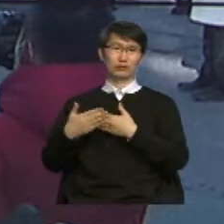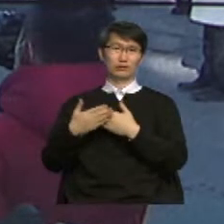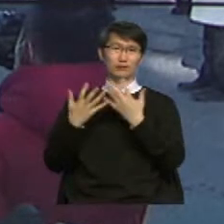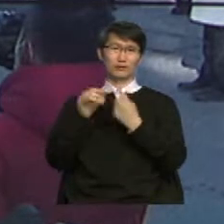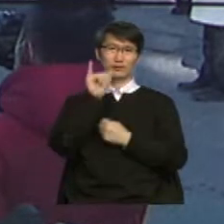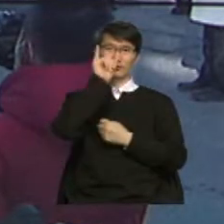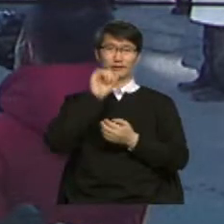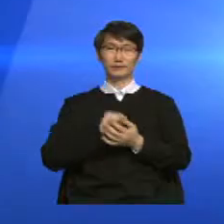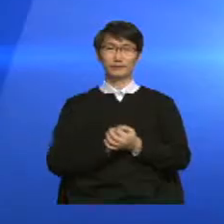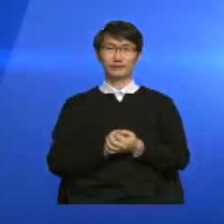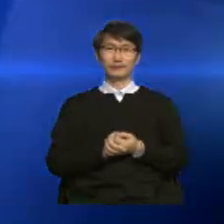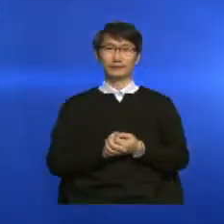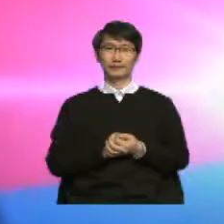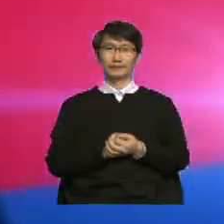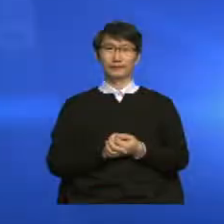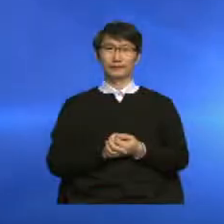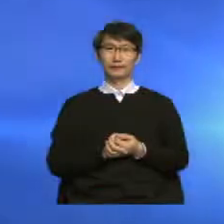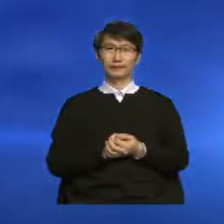신승훈 기자입니다.